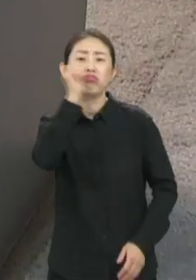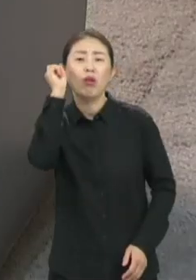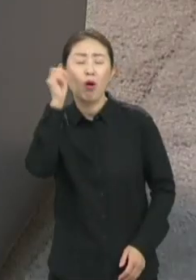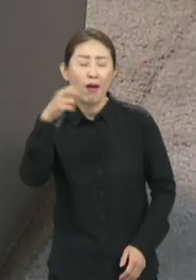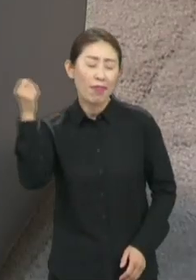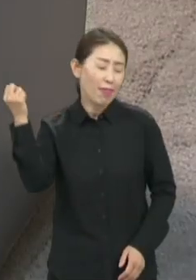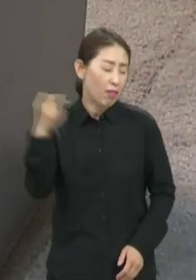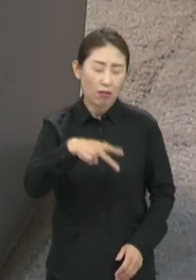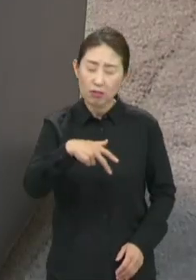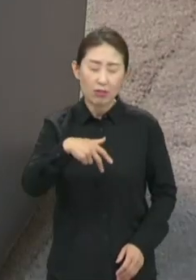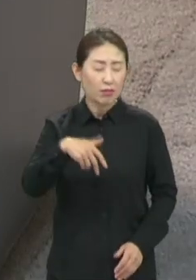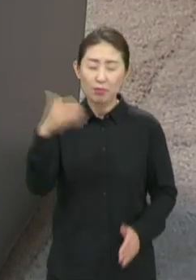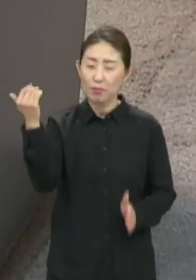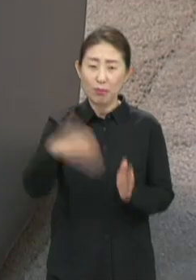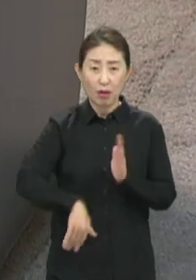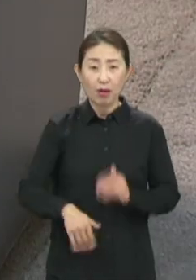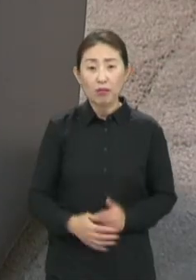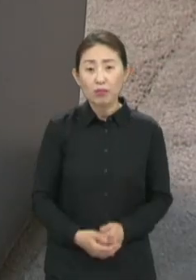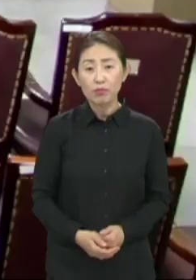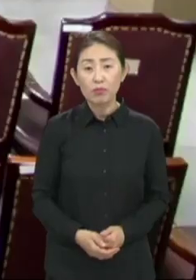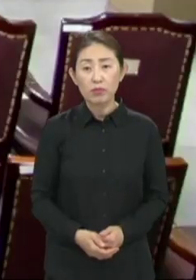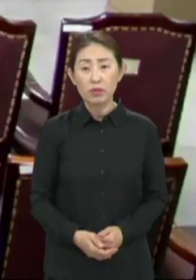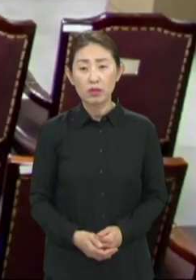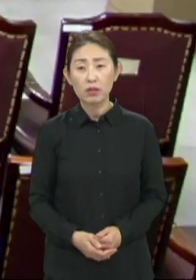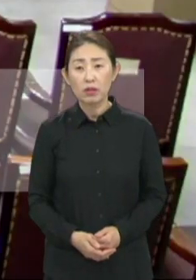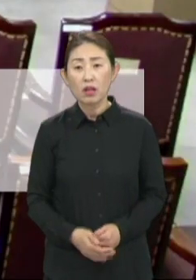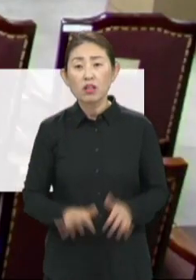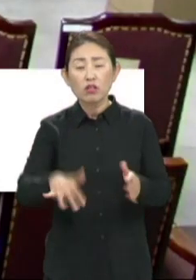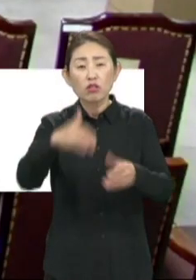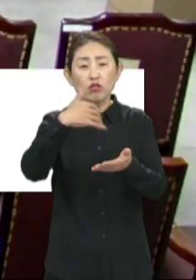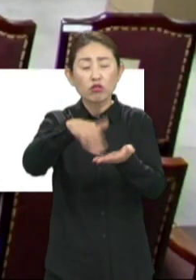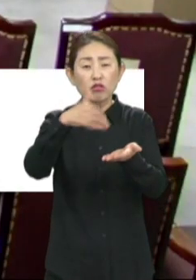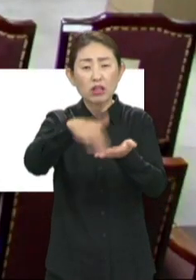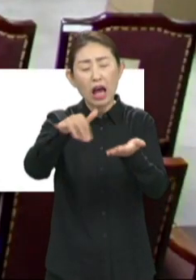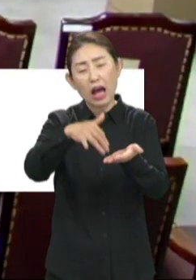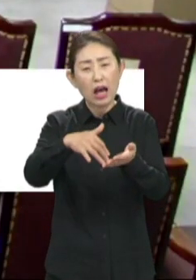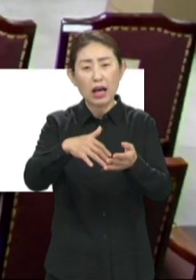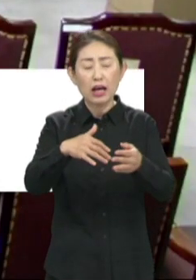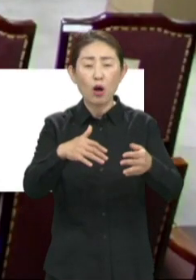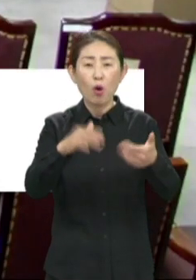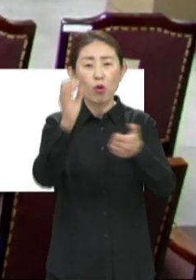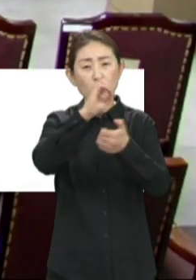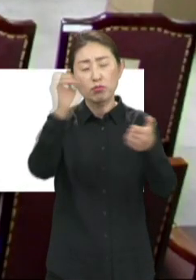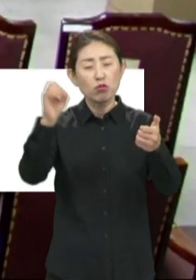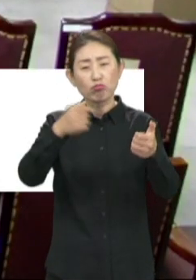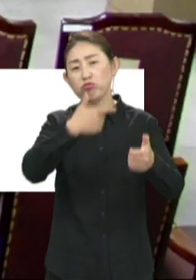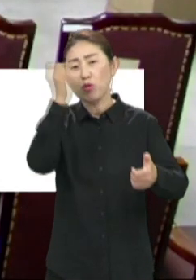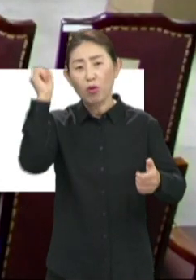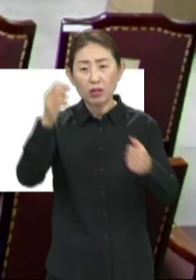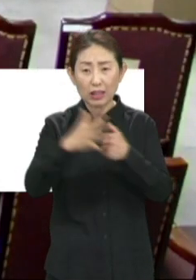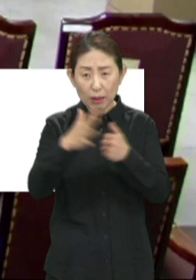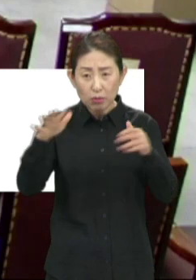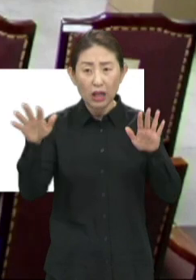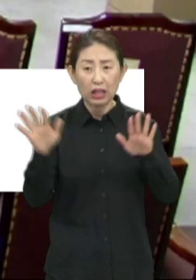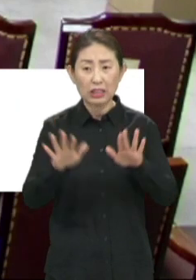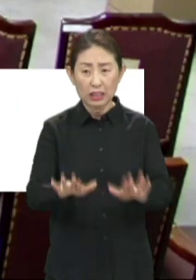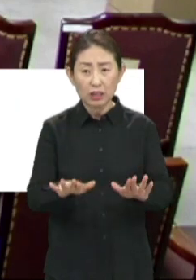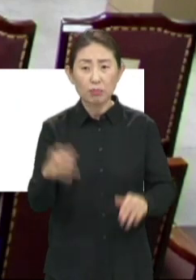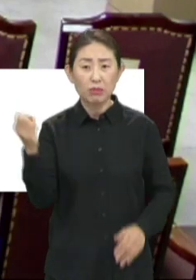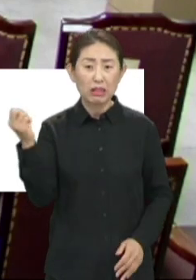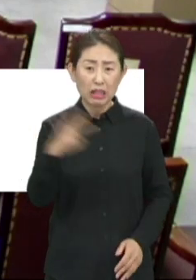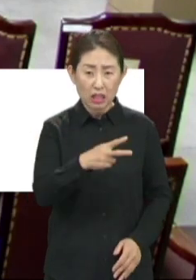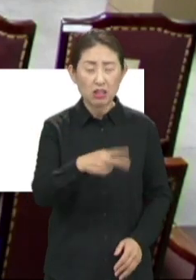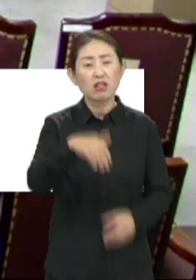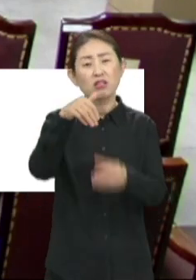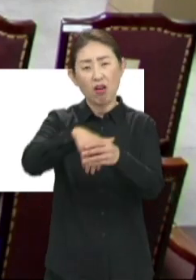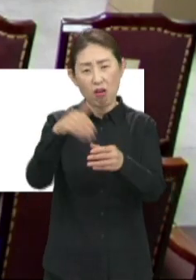선출이 또다시 무산됐습니다. 과반수 찬성을 얻지 못했고 결선 투표 대상이 없으므로 따로 선거일을 지정하여 후보자를 받고